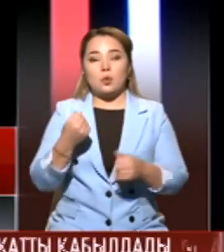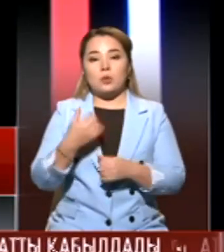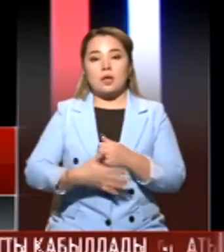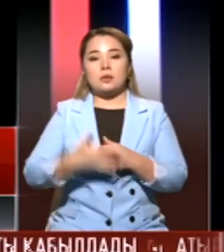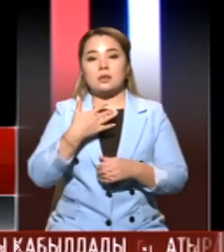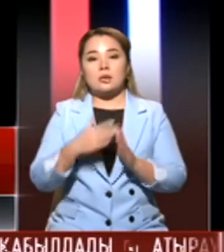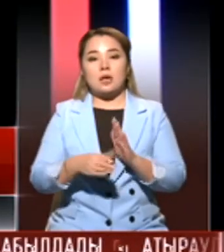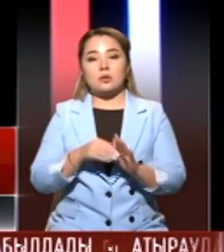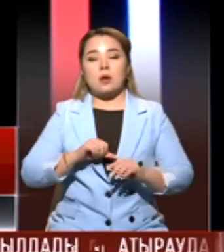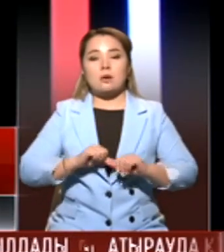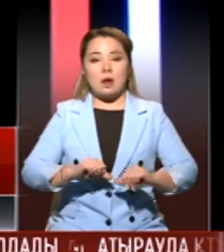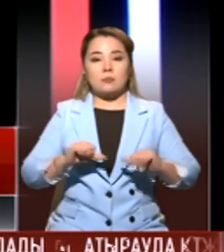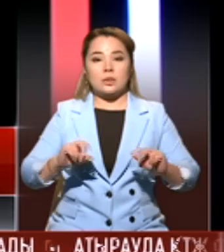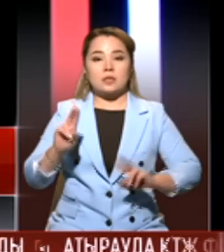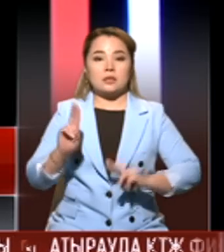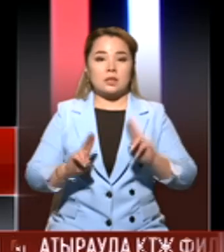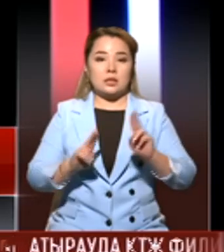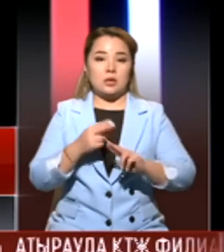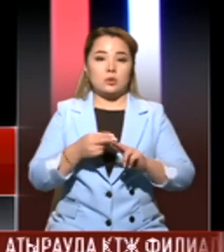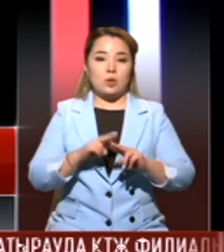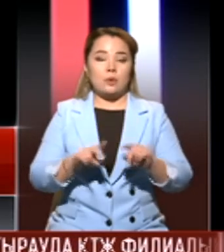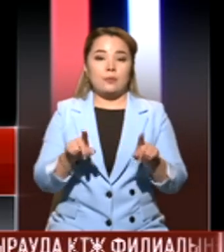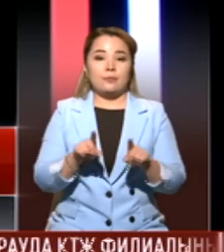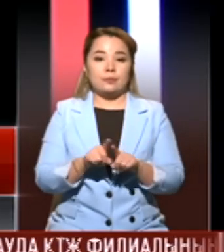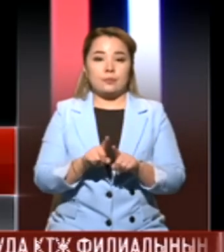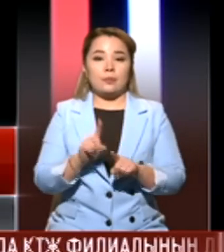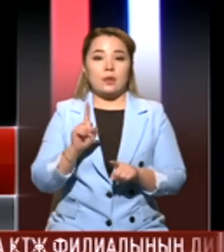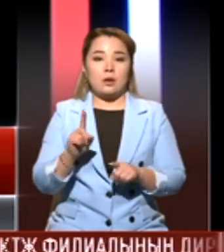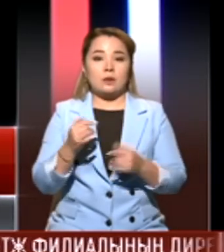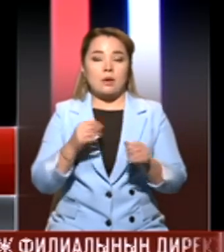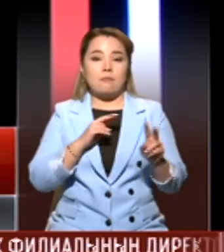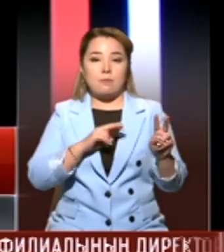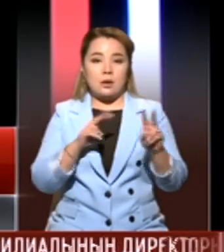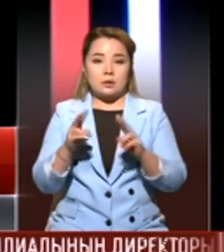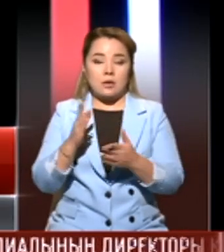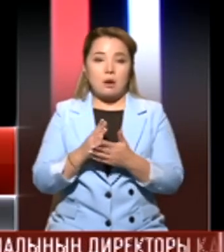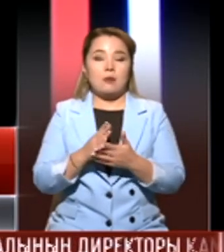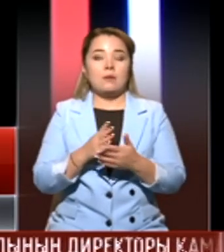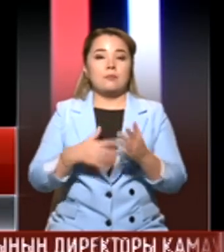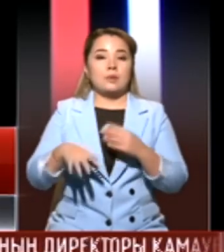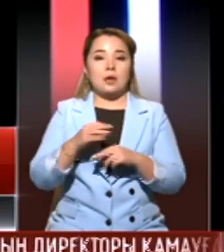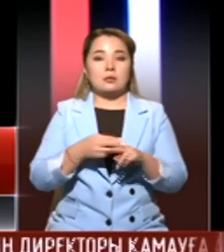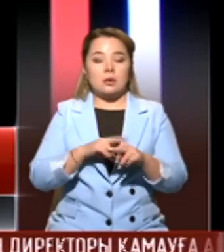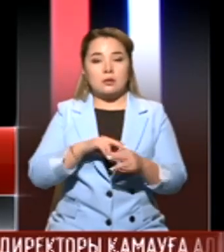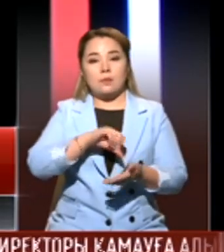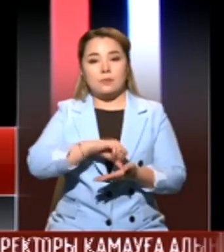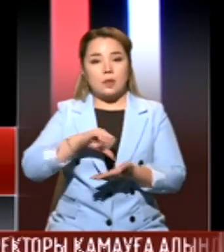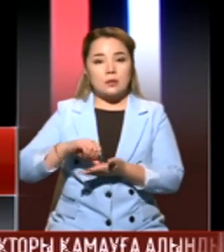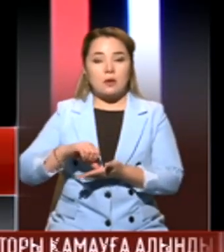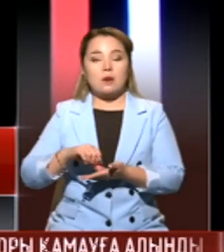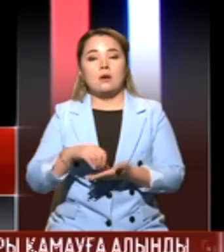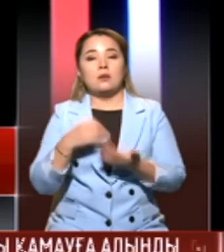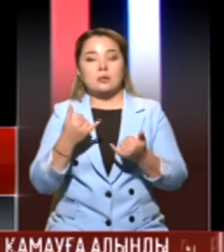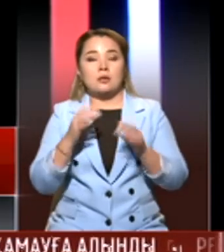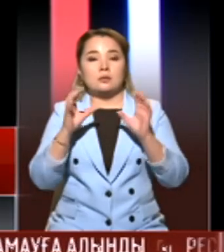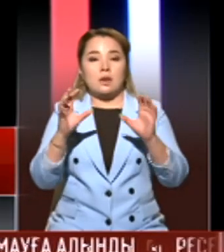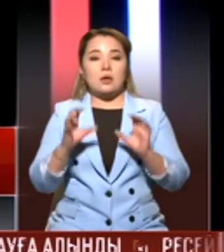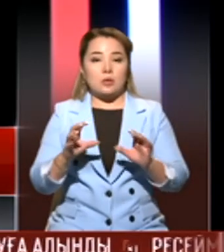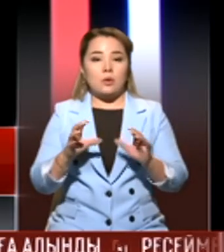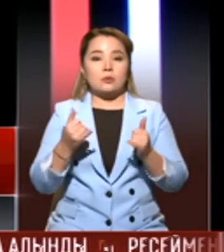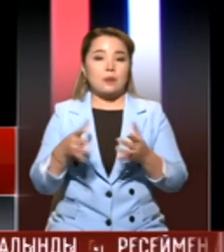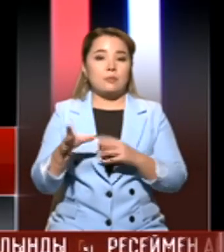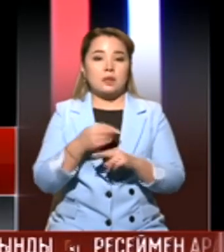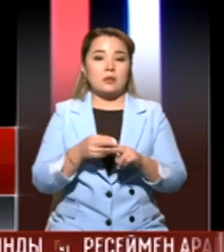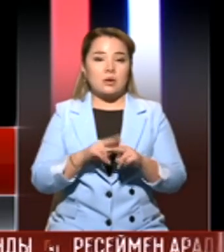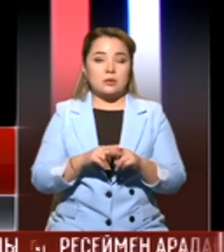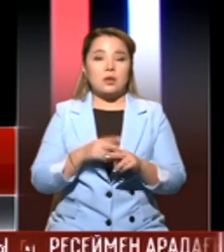сайлау комиссиясының ережелері ғой бұл жерде. Бірақ осы байқаушылар деп айтып жатырмыз, бақылаушылар деп айтып жатырмыз. Сайлау туралы заңда бірде